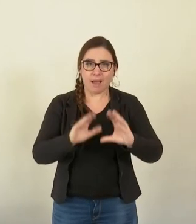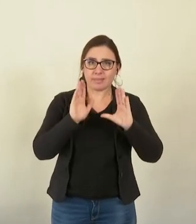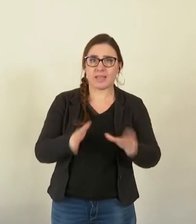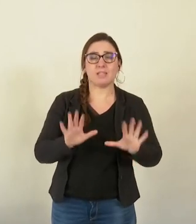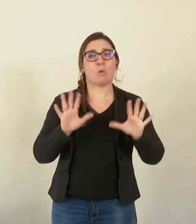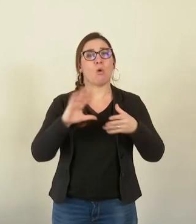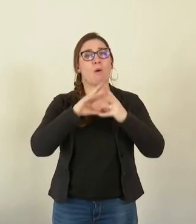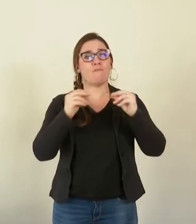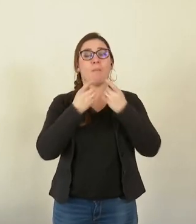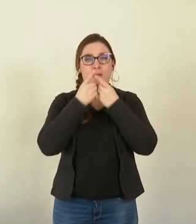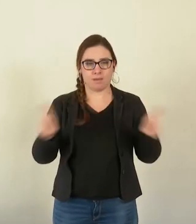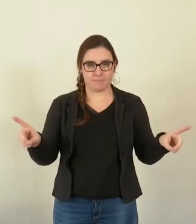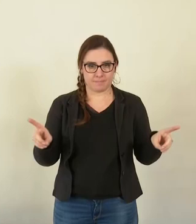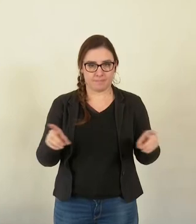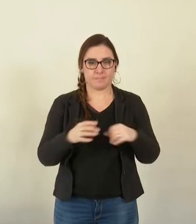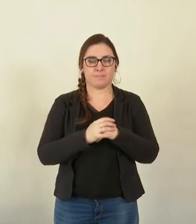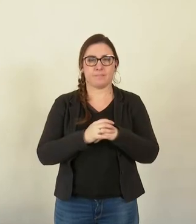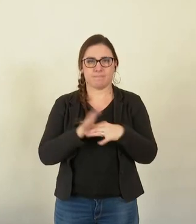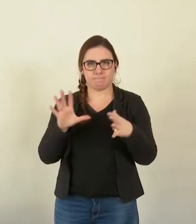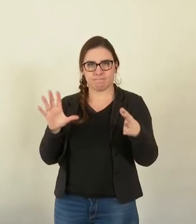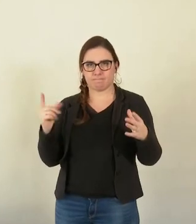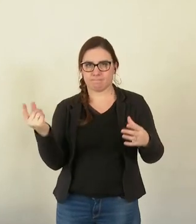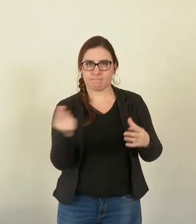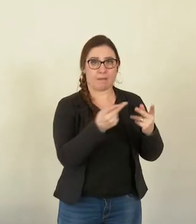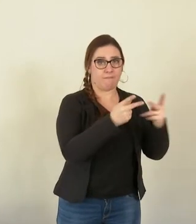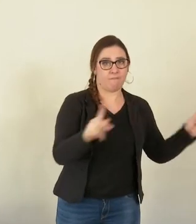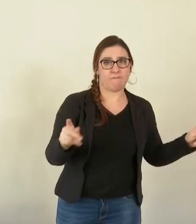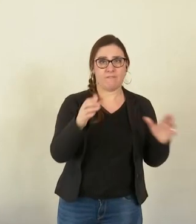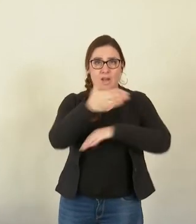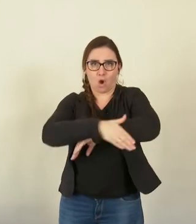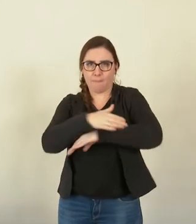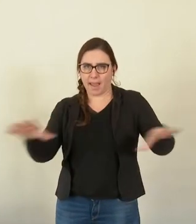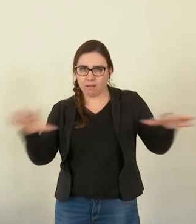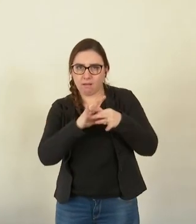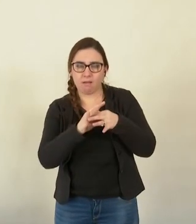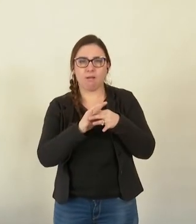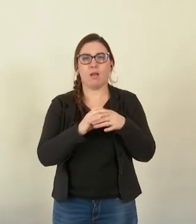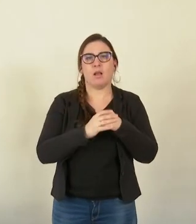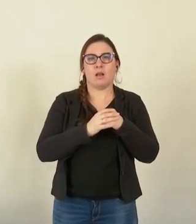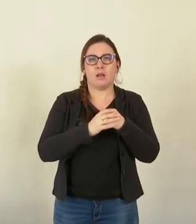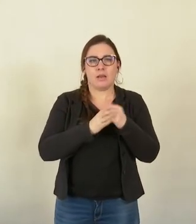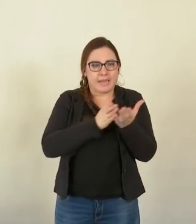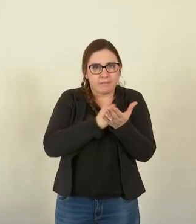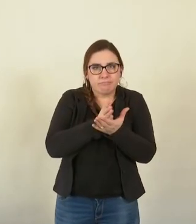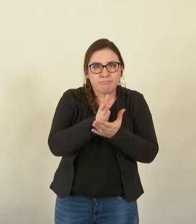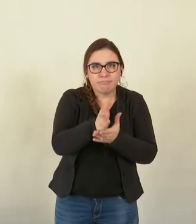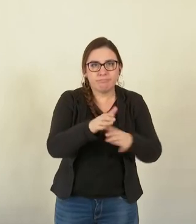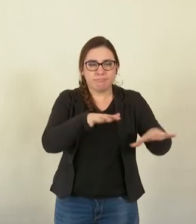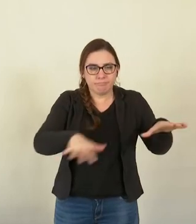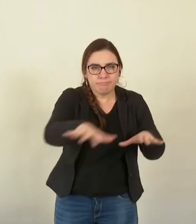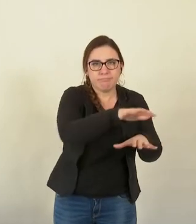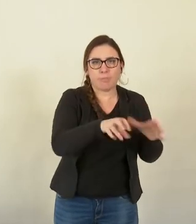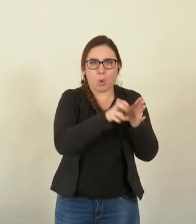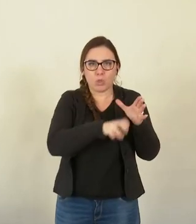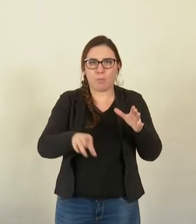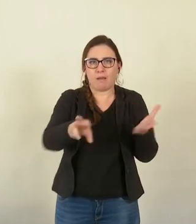démocratique en augmentant les interdépendances entre villes et campagnes en renforçant les filières locales et donc la sécurité et